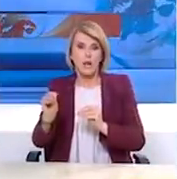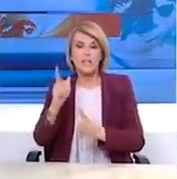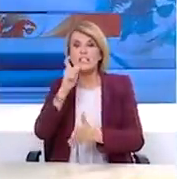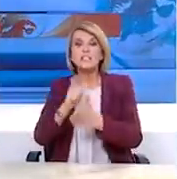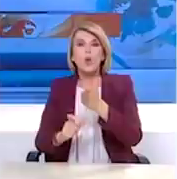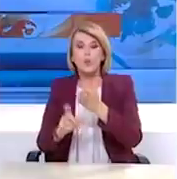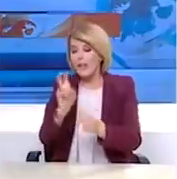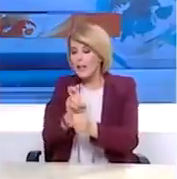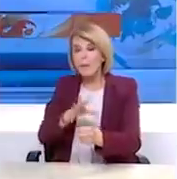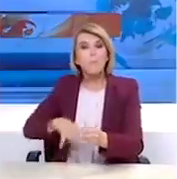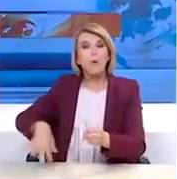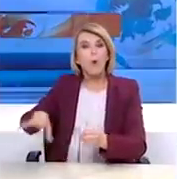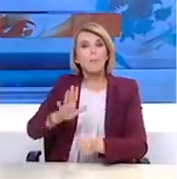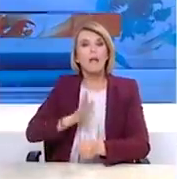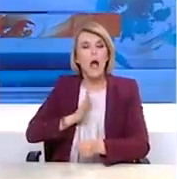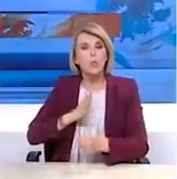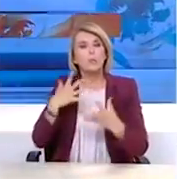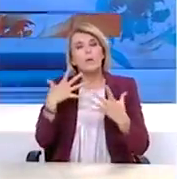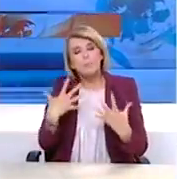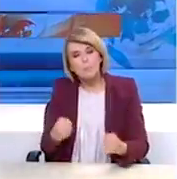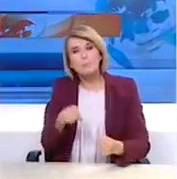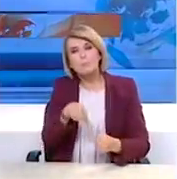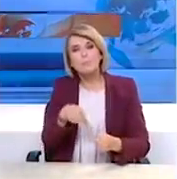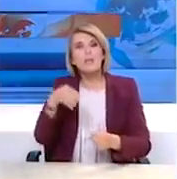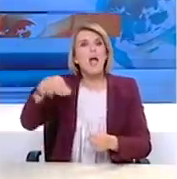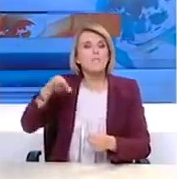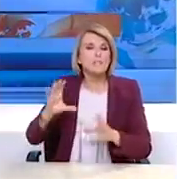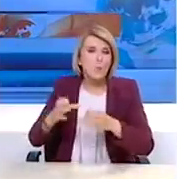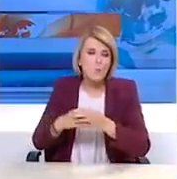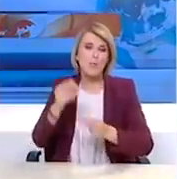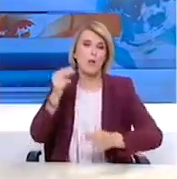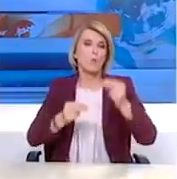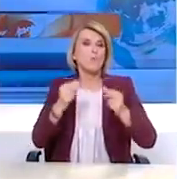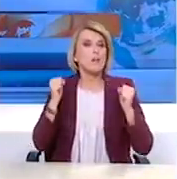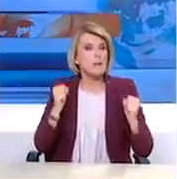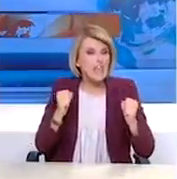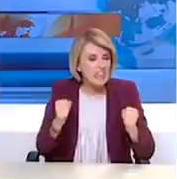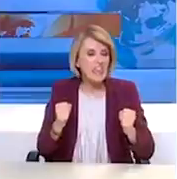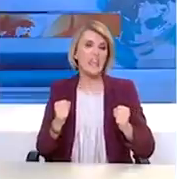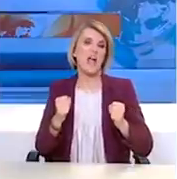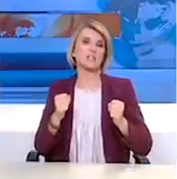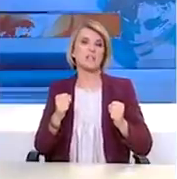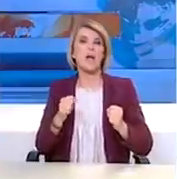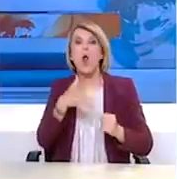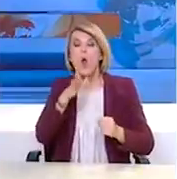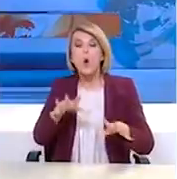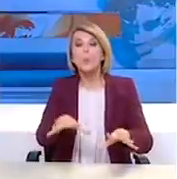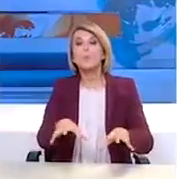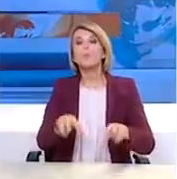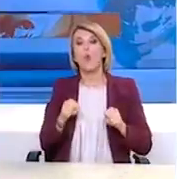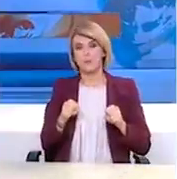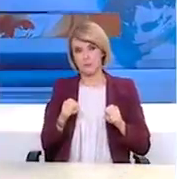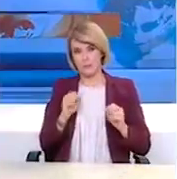καραντίνας πολιτών, κατοίκων της περιοχής που ανήκουν σε ευπαθείς ομάδες και με υποκείμενα νοσήματα για καθαρά προληπτικούς